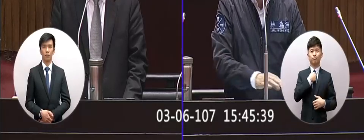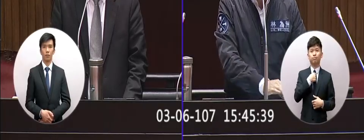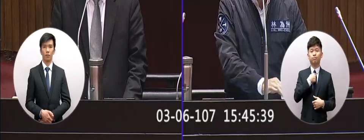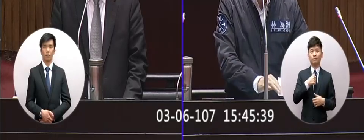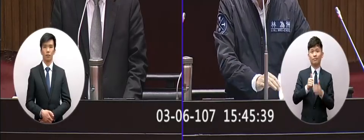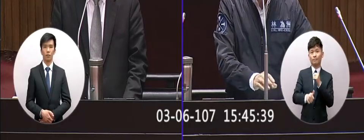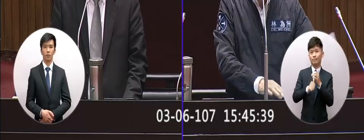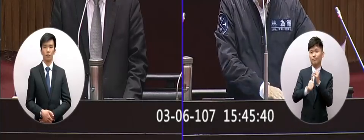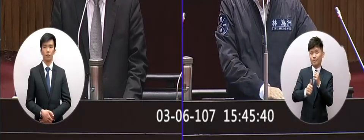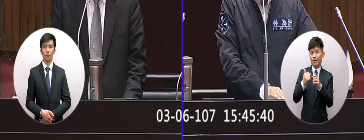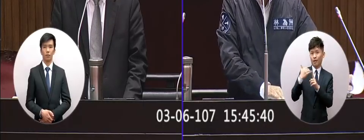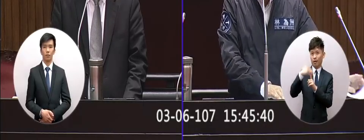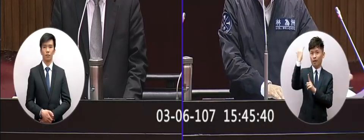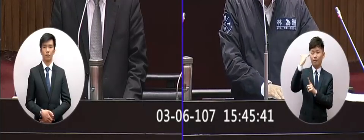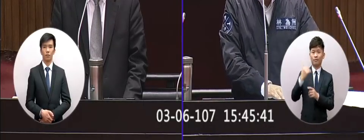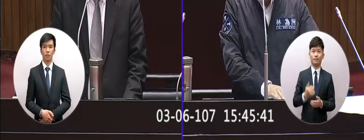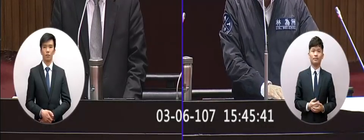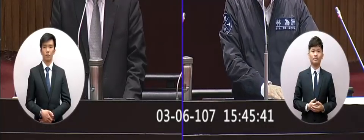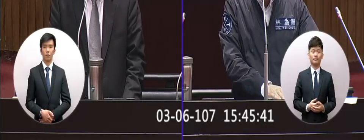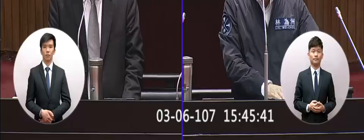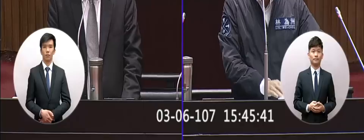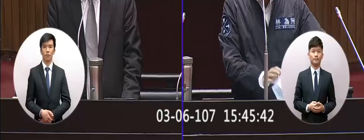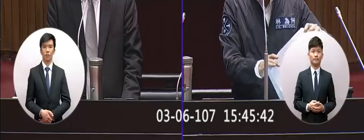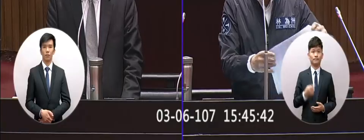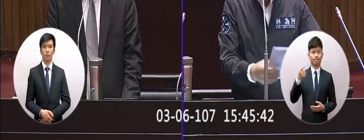相当高的哦，下一页，